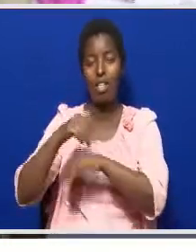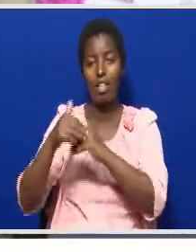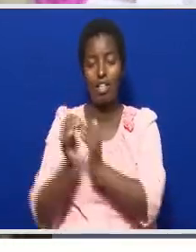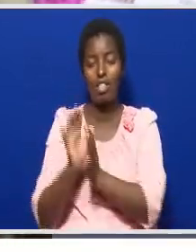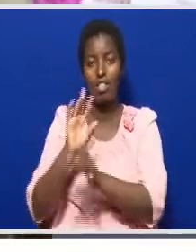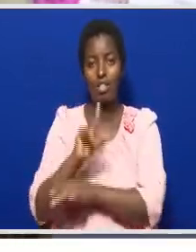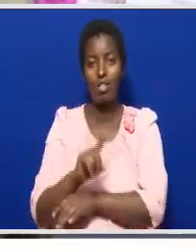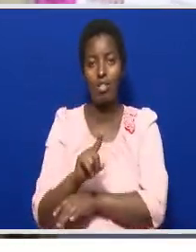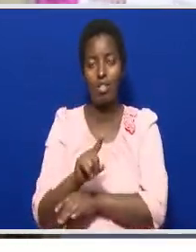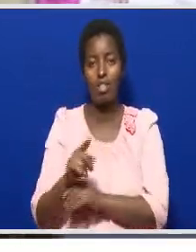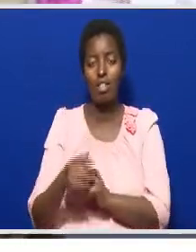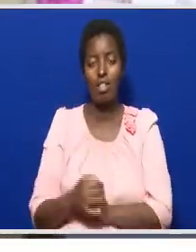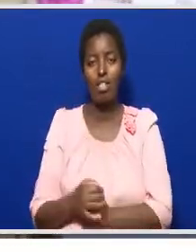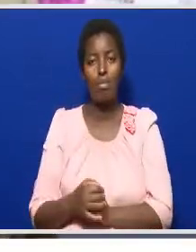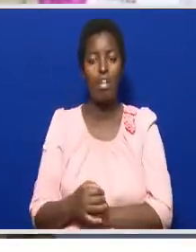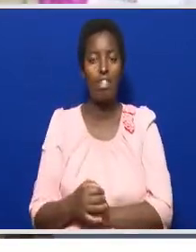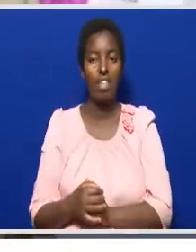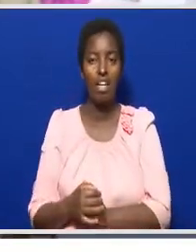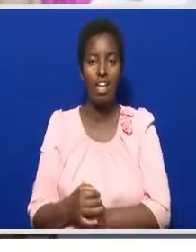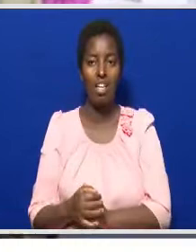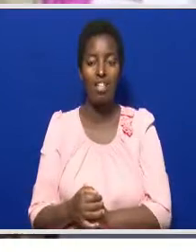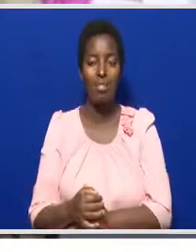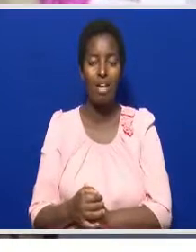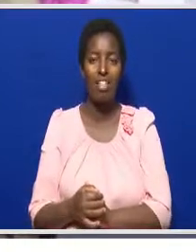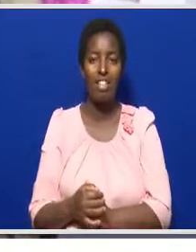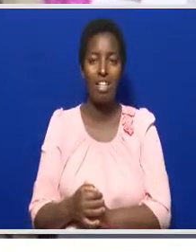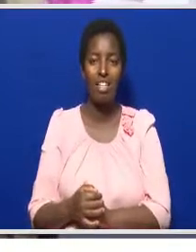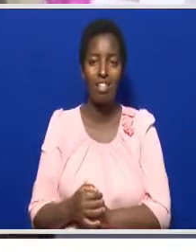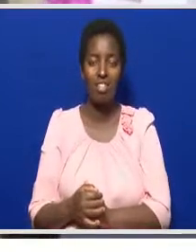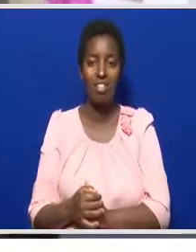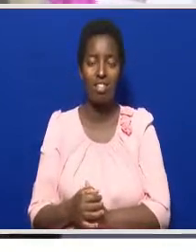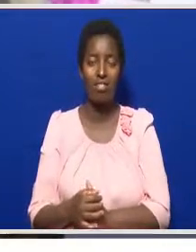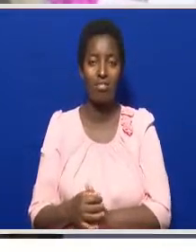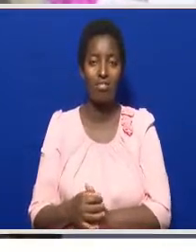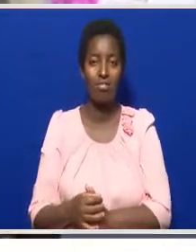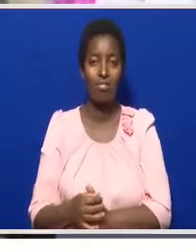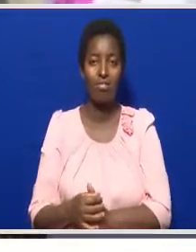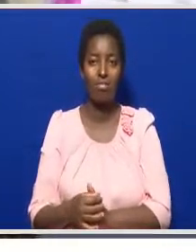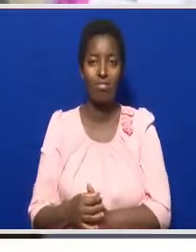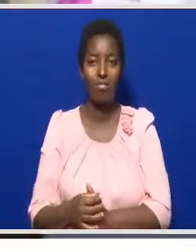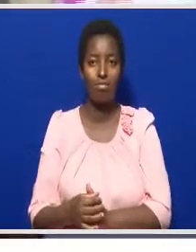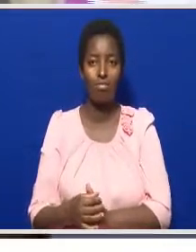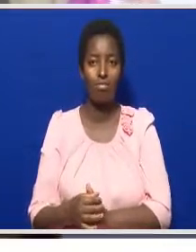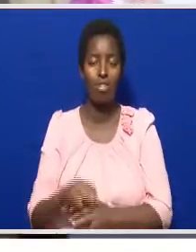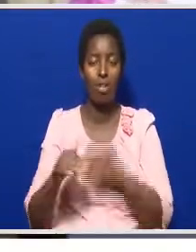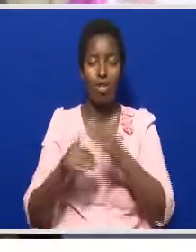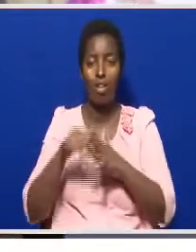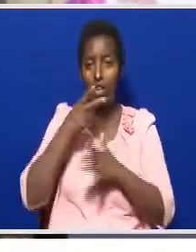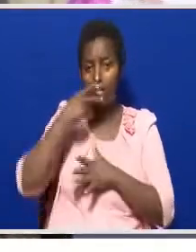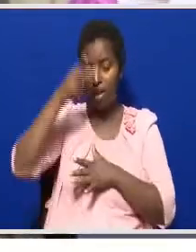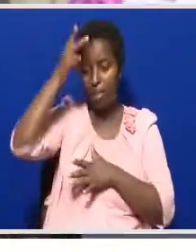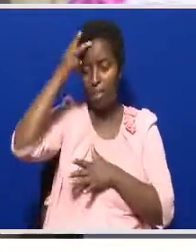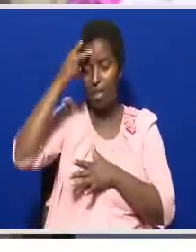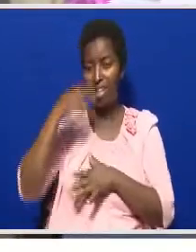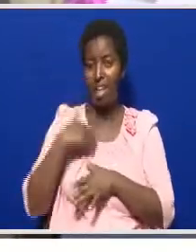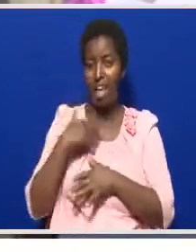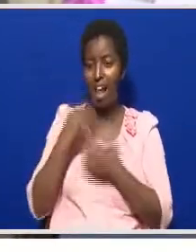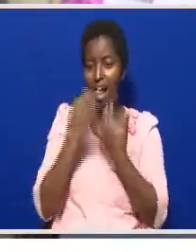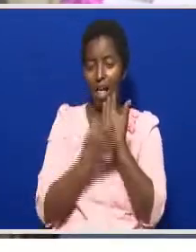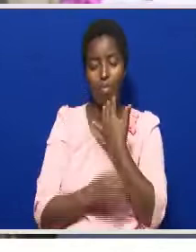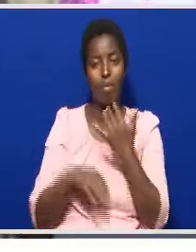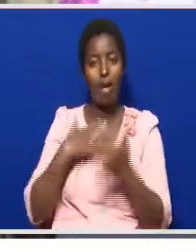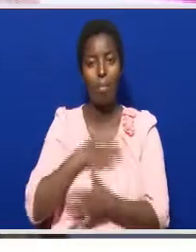bursary tafadhali patieni, wale watoto wako hawana nguvu, wale wazazi wako chini, tafadhali